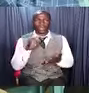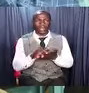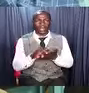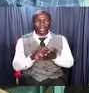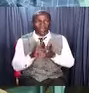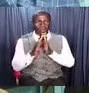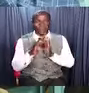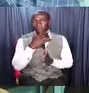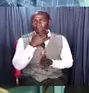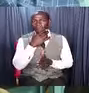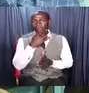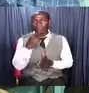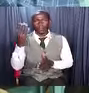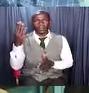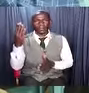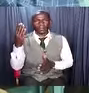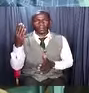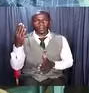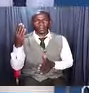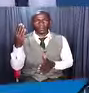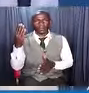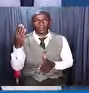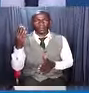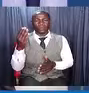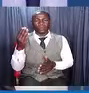muombe baba. And then says, now pray to the Lord God.